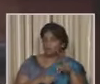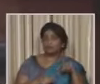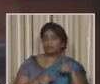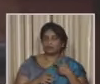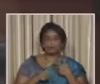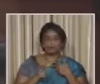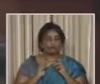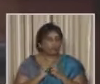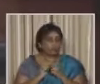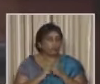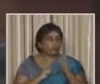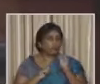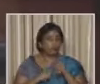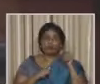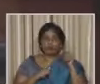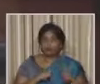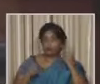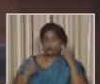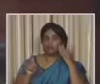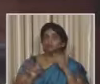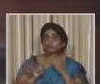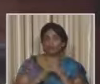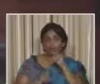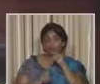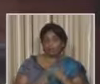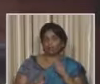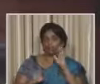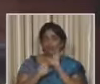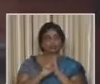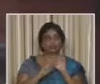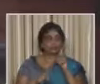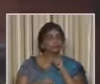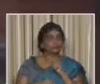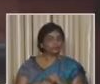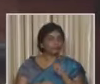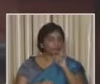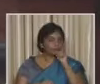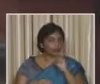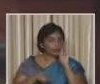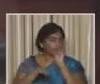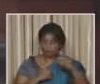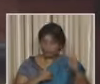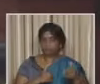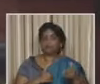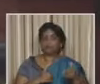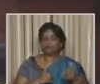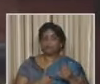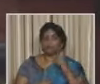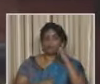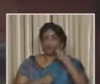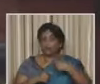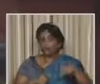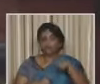எனவேதான் இது தொடர்பான உண்மையை வெளிக்கொணர்வதற்காக நாங்கள் மல்லுக்கட்ட வேண்டும். உண்மையை வெளிக்கொணராத வரை மக்களின் இறைமை என்பது காணல்